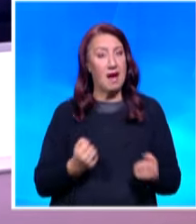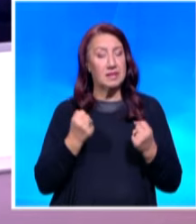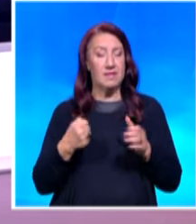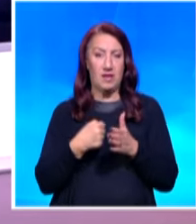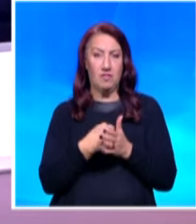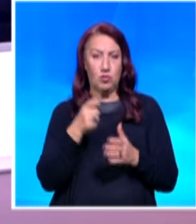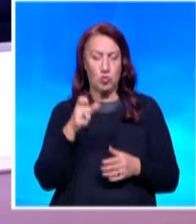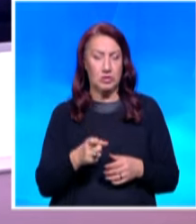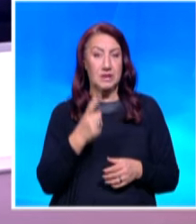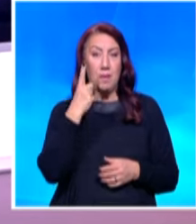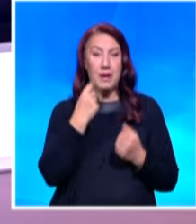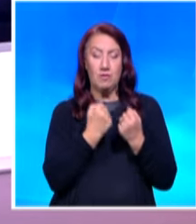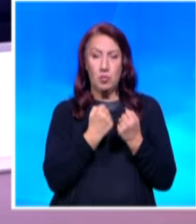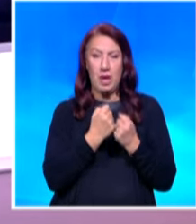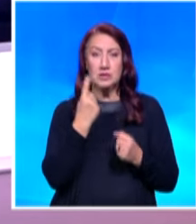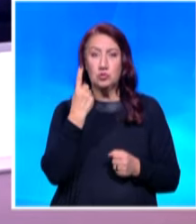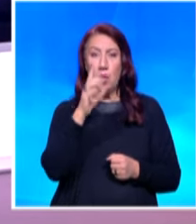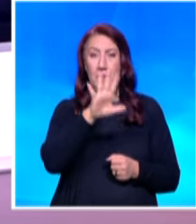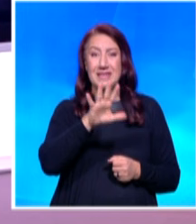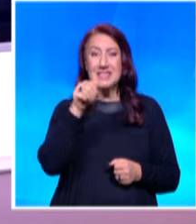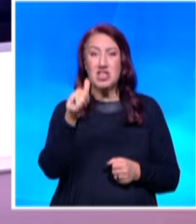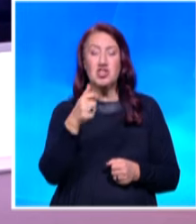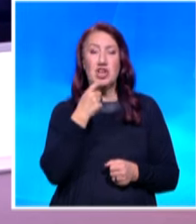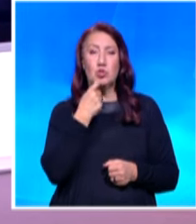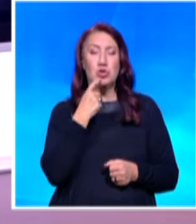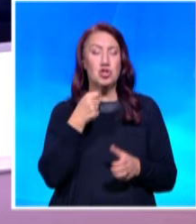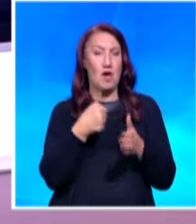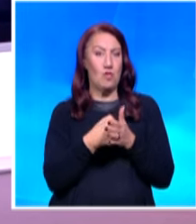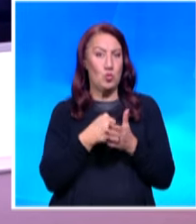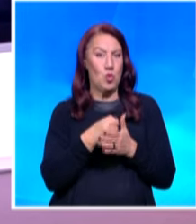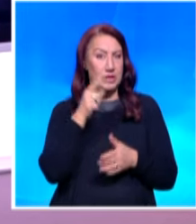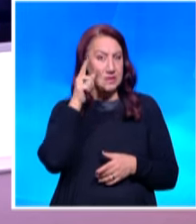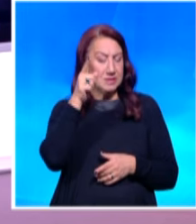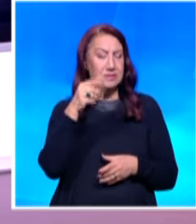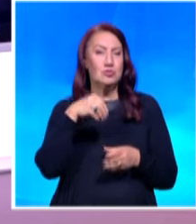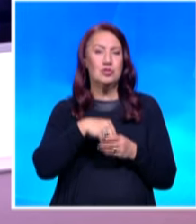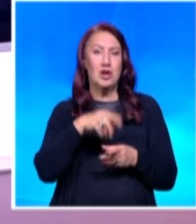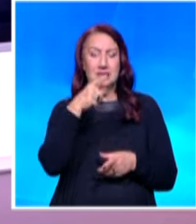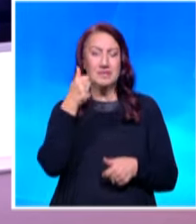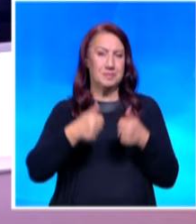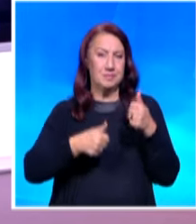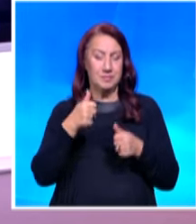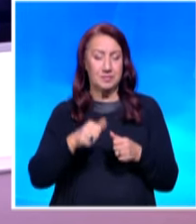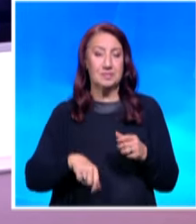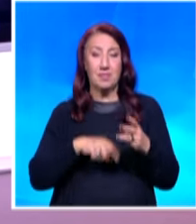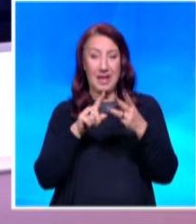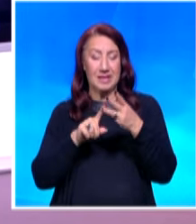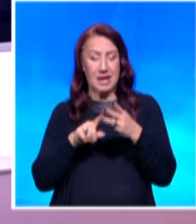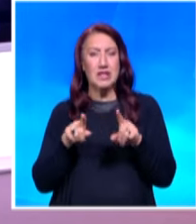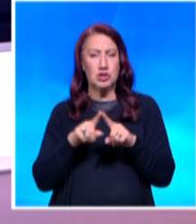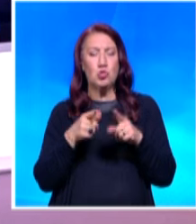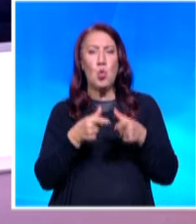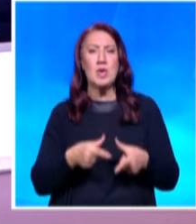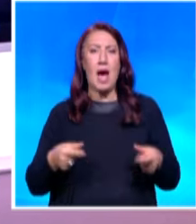Миура, който на 56 години има един матч този сезон във второто ниво на Португалия. Друг японец е трети, Ясухито Ендо, който